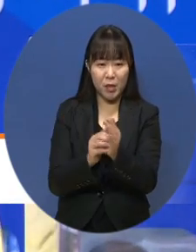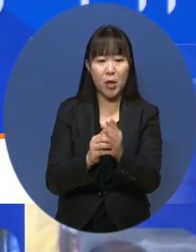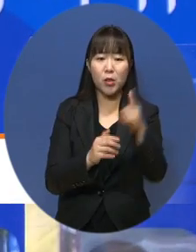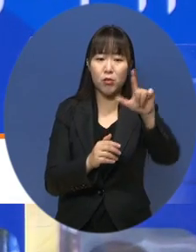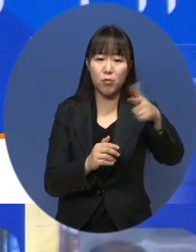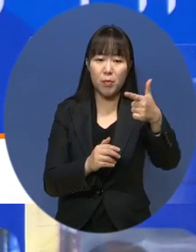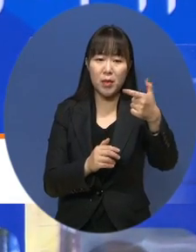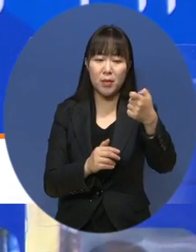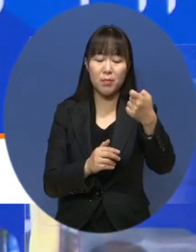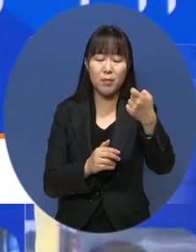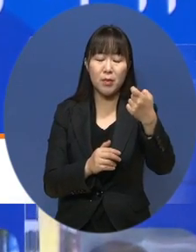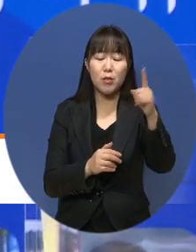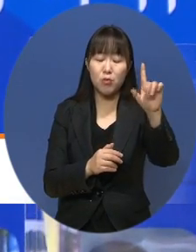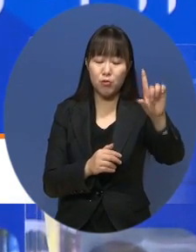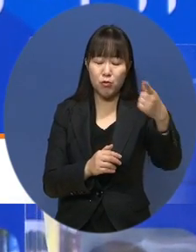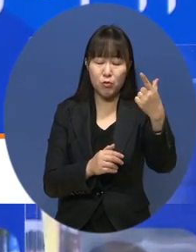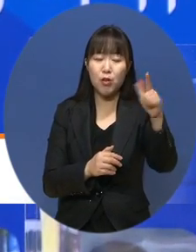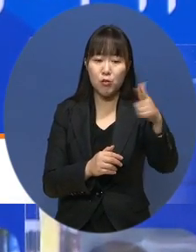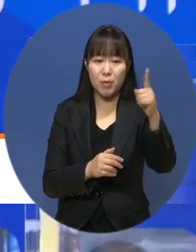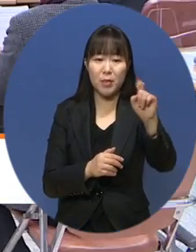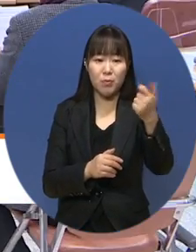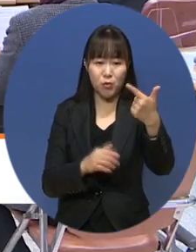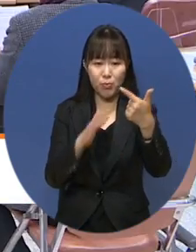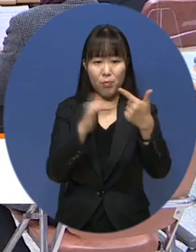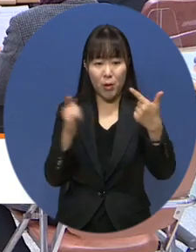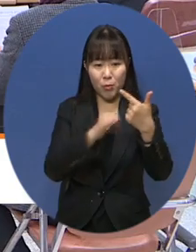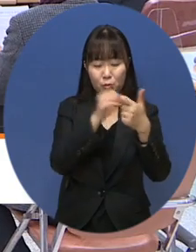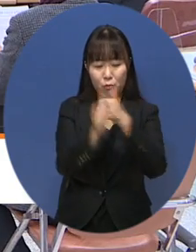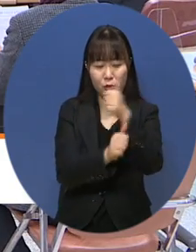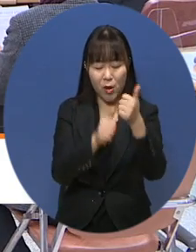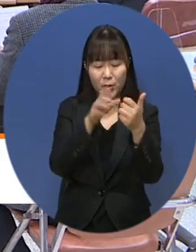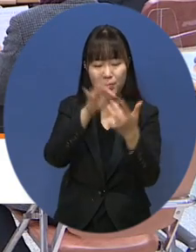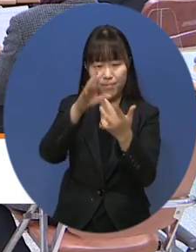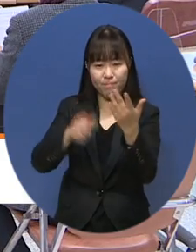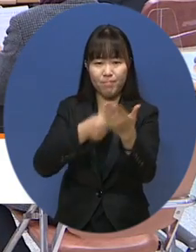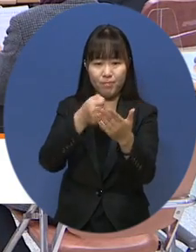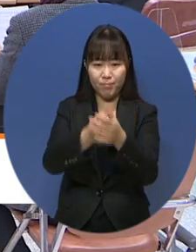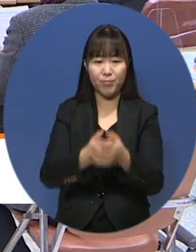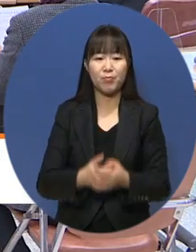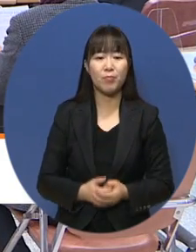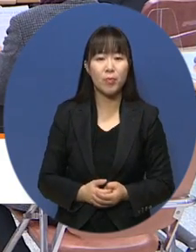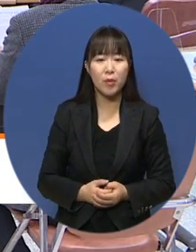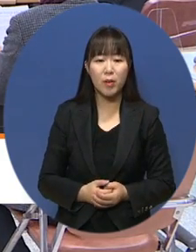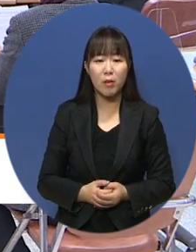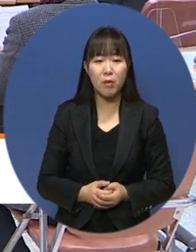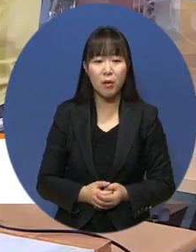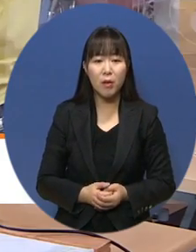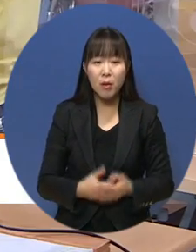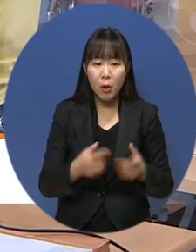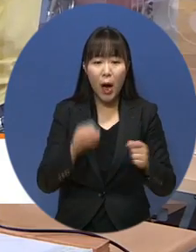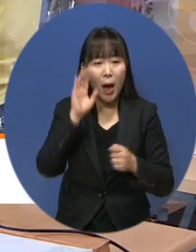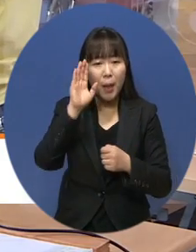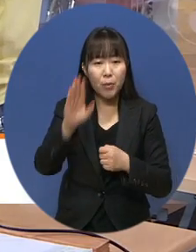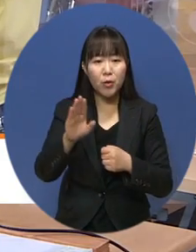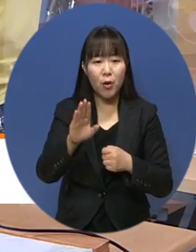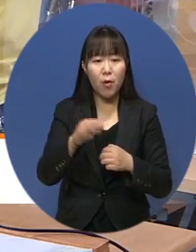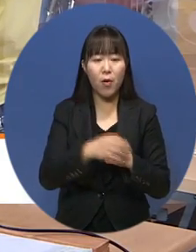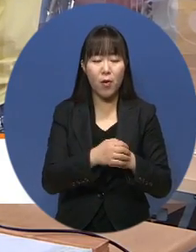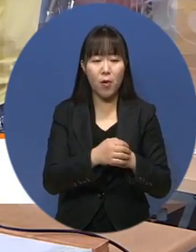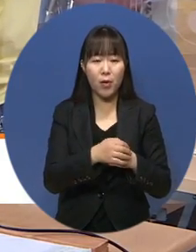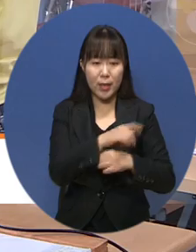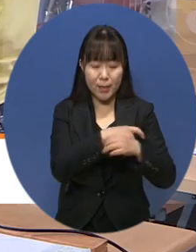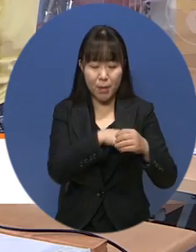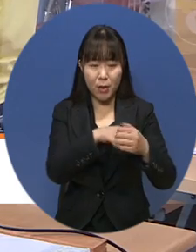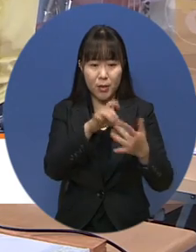총 616명의 주민자치회 위원을 선정했습니다. 읍면동 주민자치회는 향후 임원